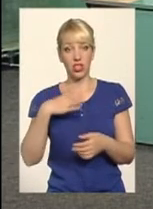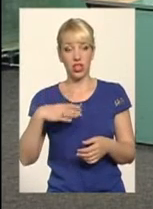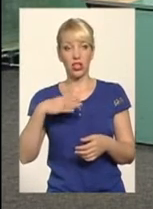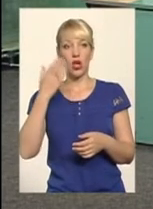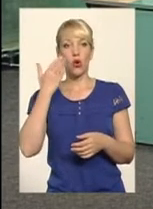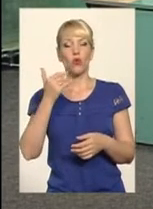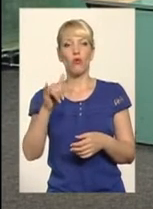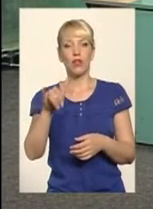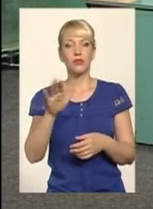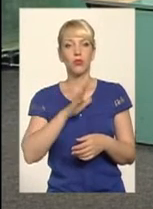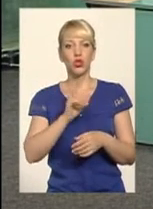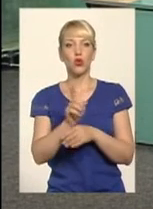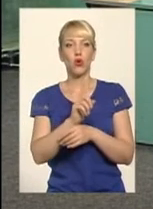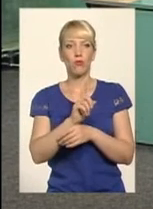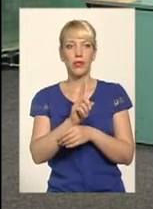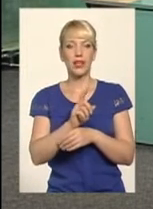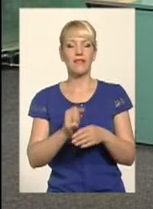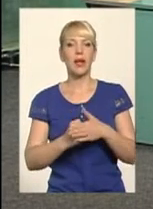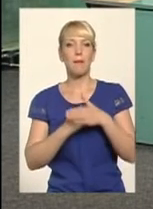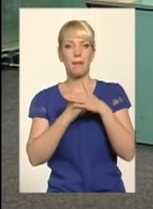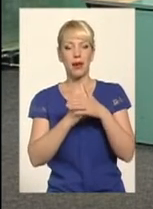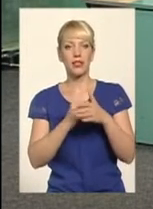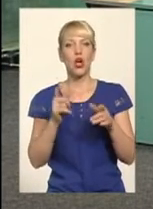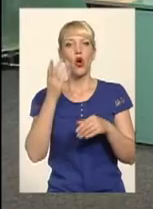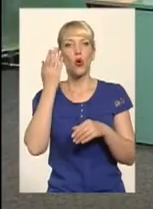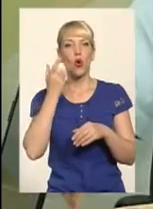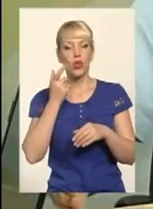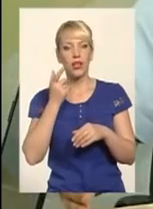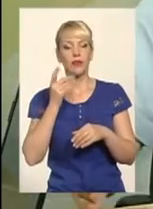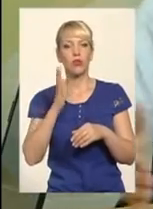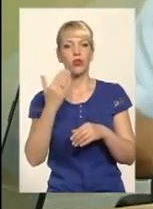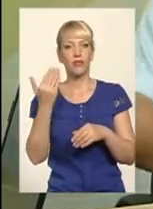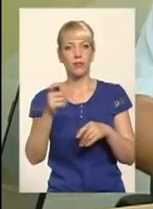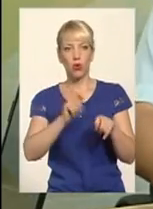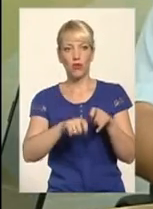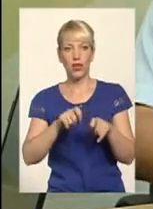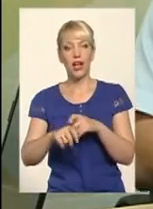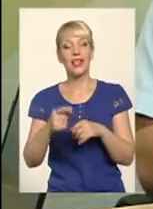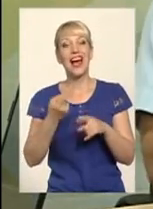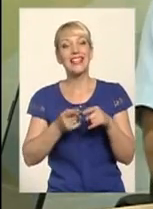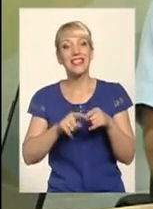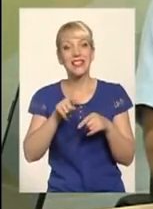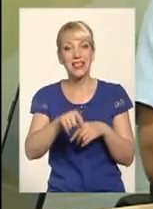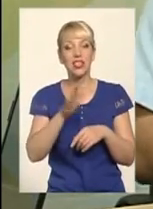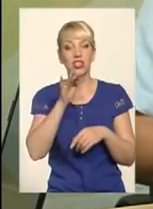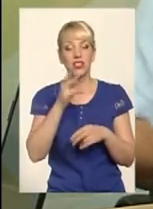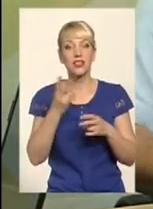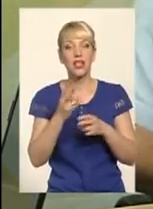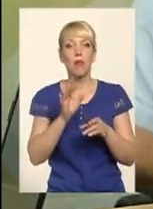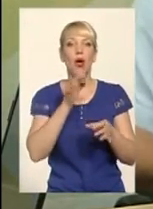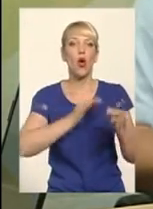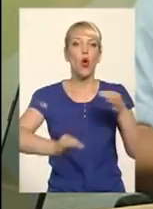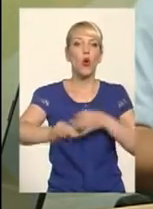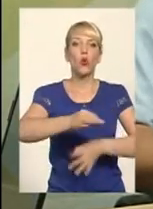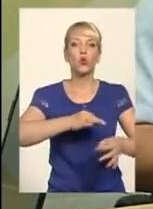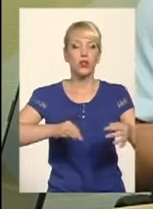буде нормативна база, щоб перевіряти, а за цей час вже можна буде консультувати, проїхати, пояснити, тому що добре, коли велике